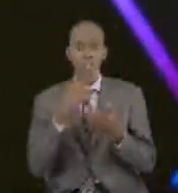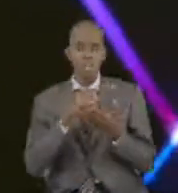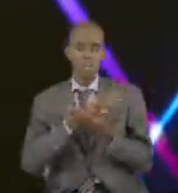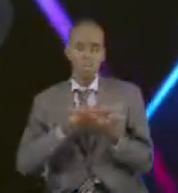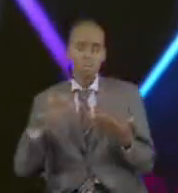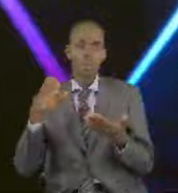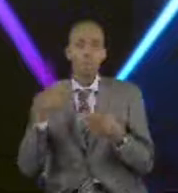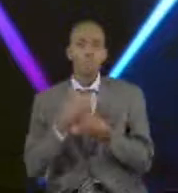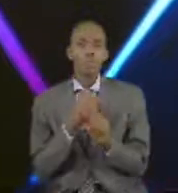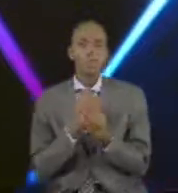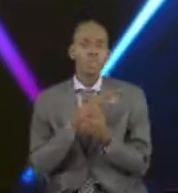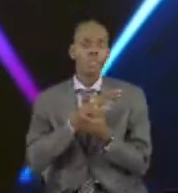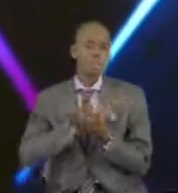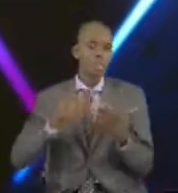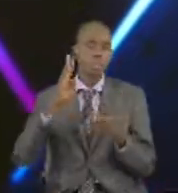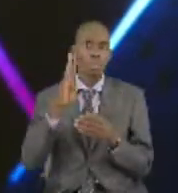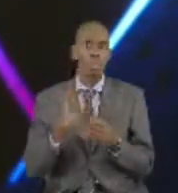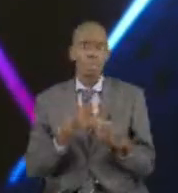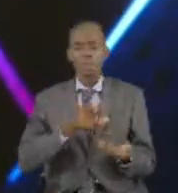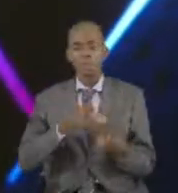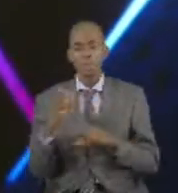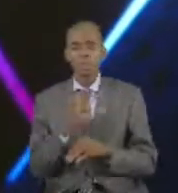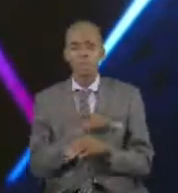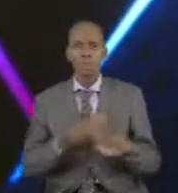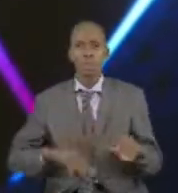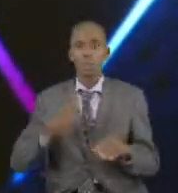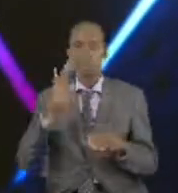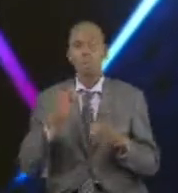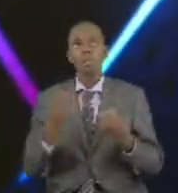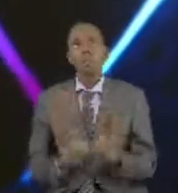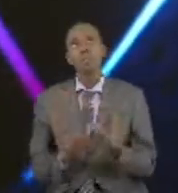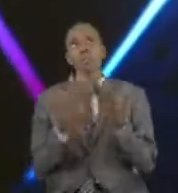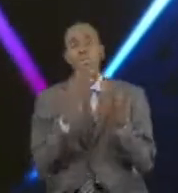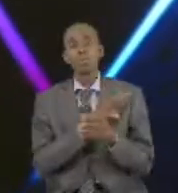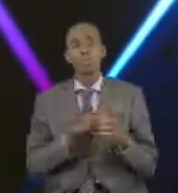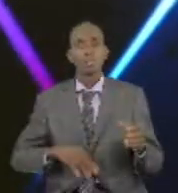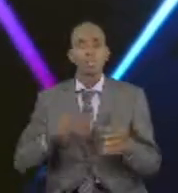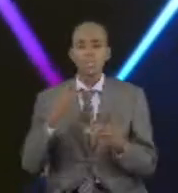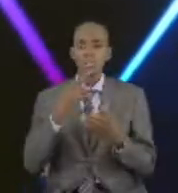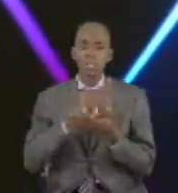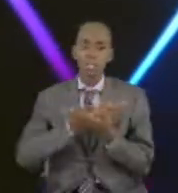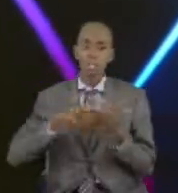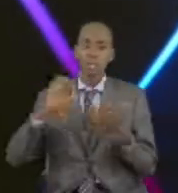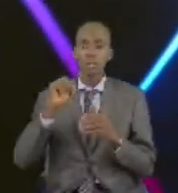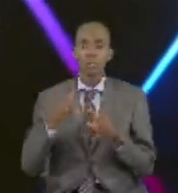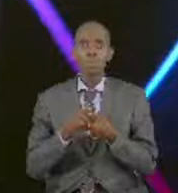plus. Rendu juste par la mort de Christ et par le sacrifice de Jésus-Christ, le juste se fortifie,